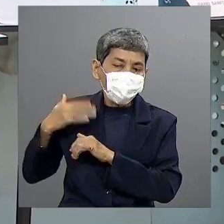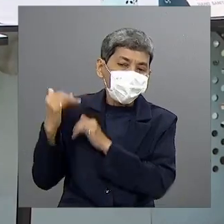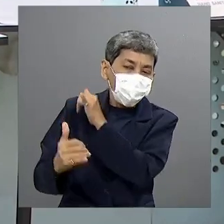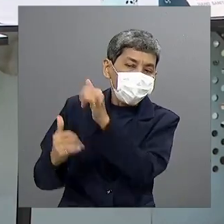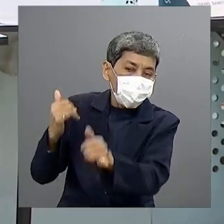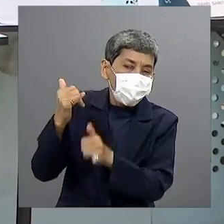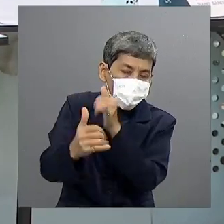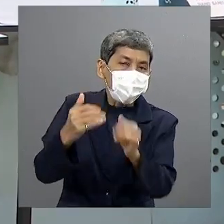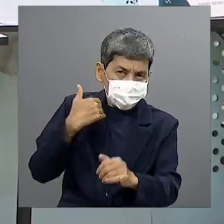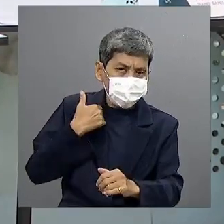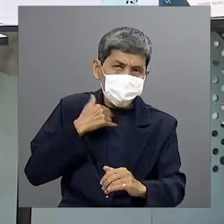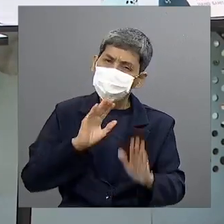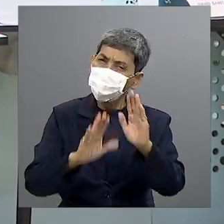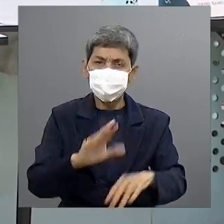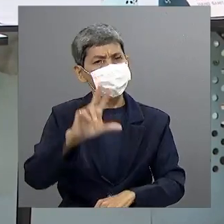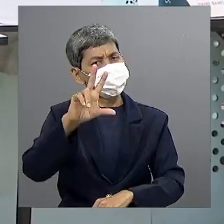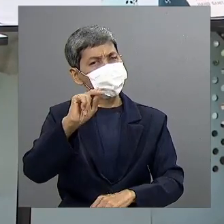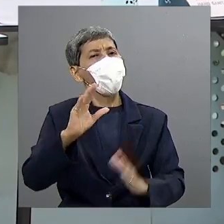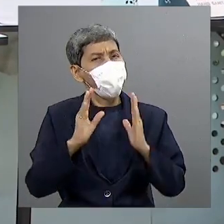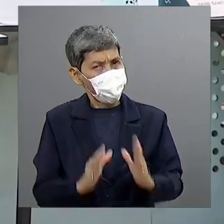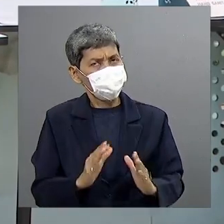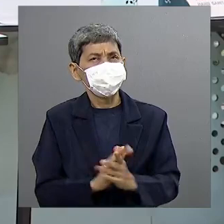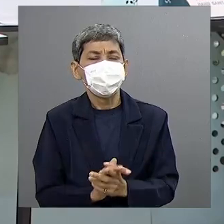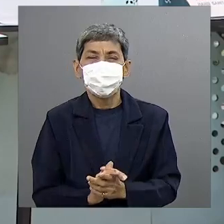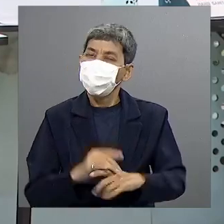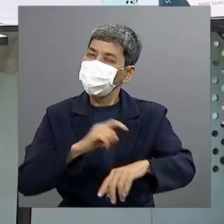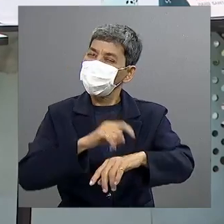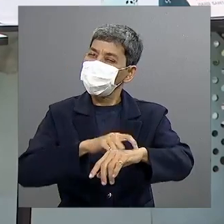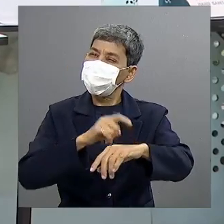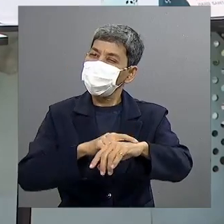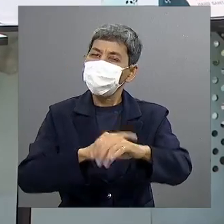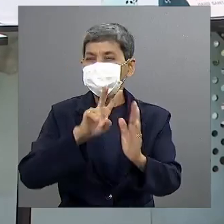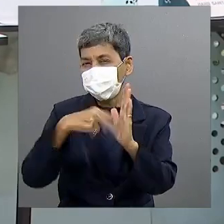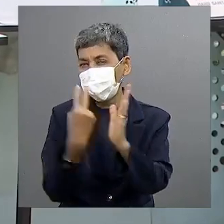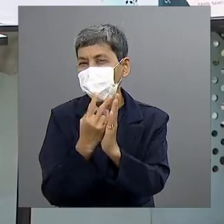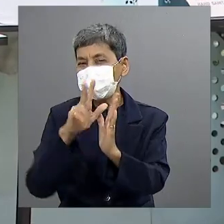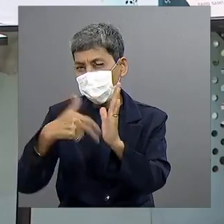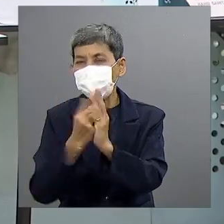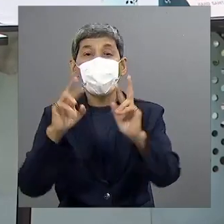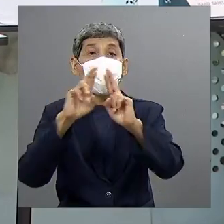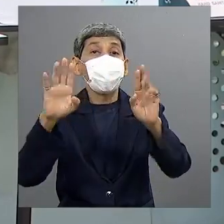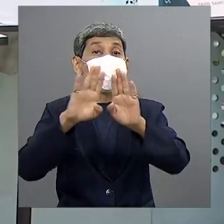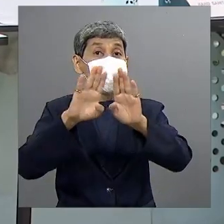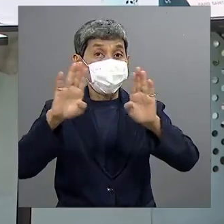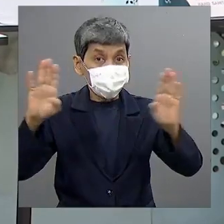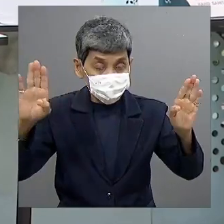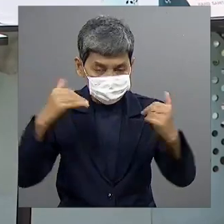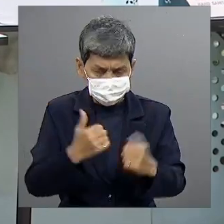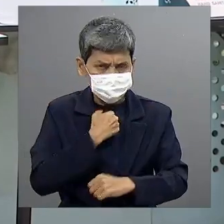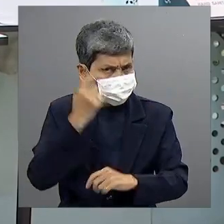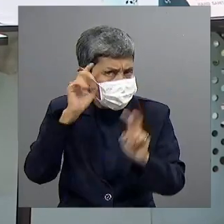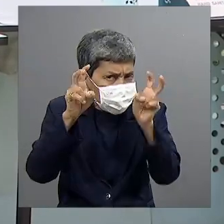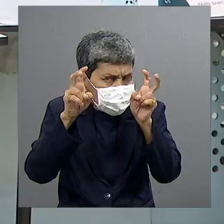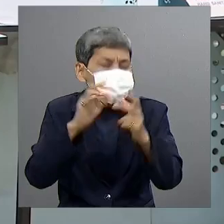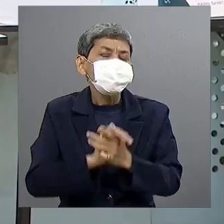ปแล้วนะคะเกือบ30คนแล้วค่ะในช่วงเวลาประมาณ 2-3 ชั่วโมงที่ร้านเปิดค่ะแต่ว่านี่กำลังเป็นโจทย์ใหญ่สำคัญทั่วประเ